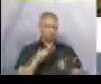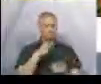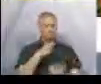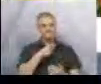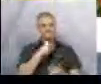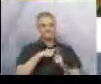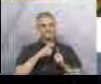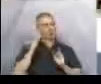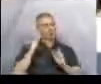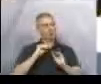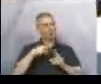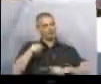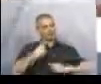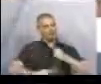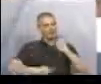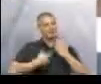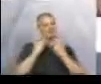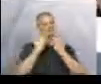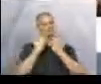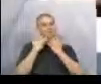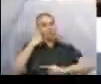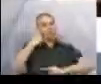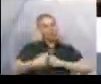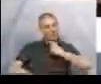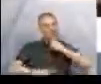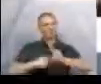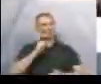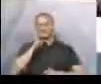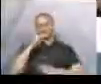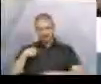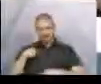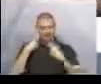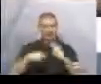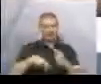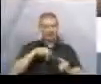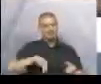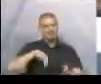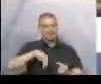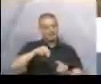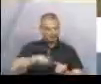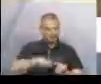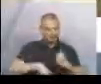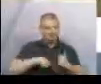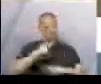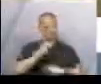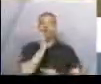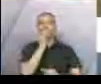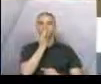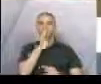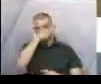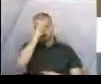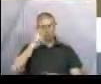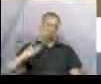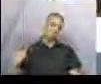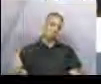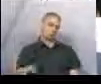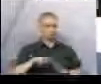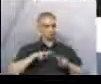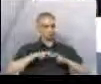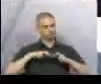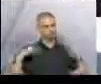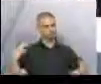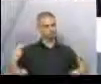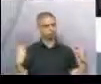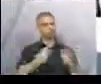דור לדור, הסיפור הבינדורי, גם הסבא וגם הנכדים והדור הצעיר וההורים כולם יושבים מסובים